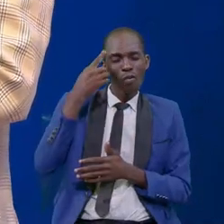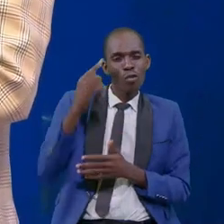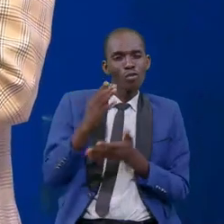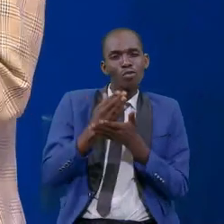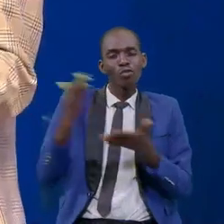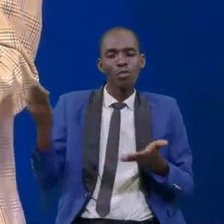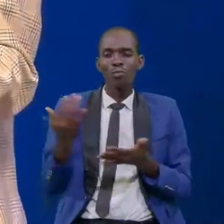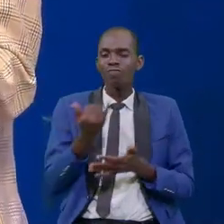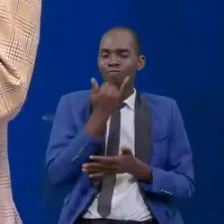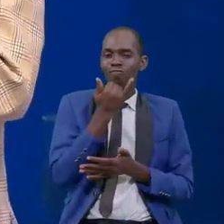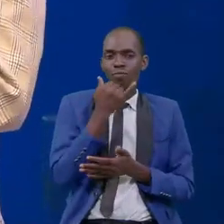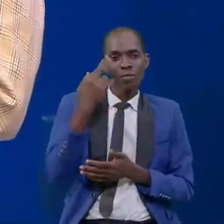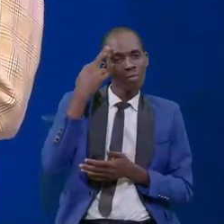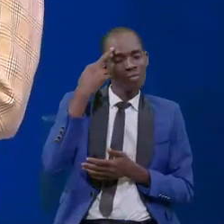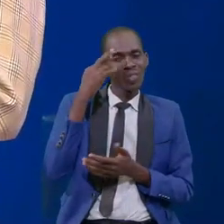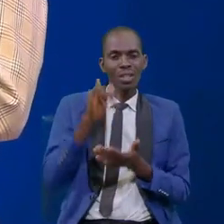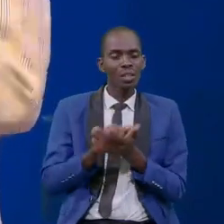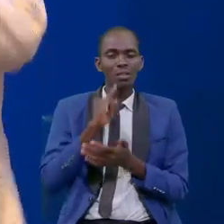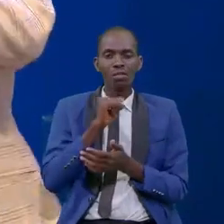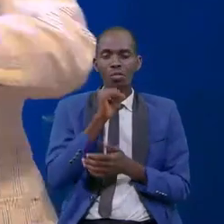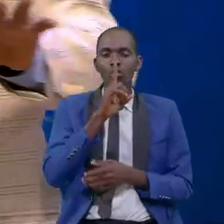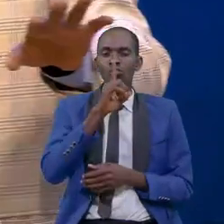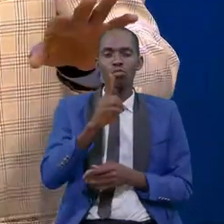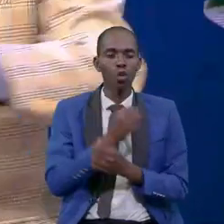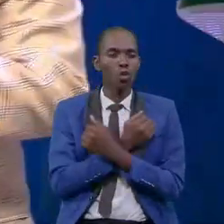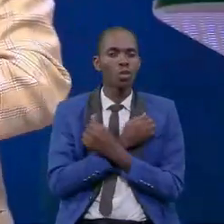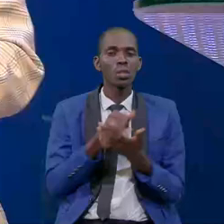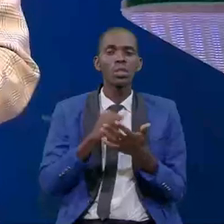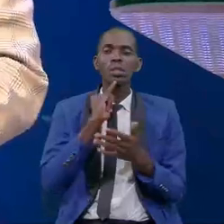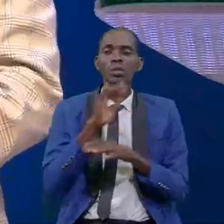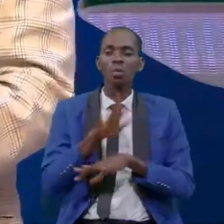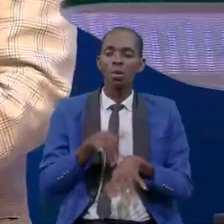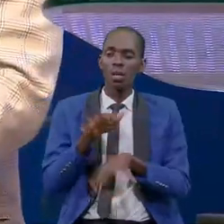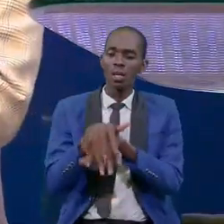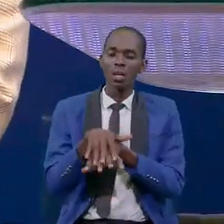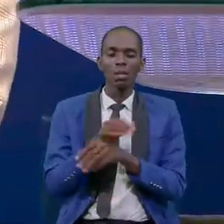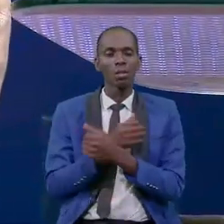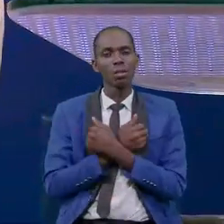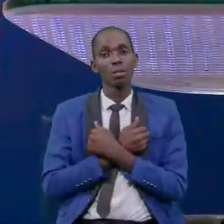n'est pas l'amour, c'est l'hypocrisie. Si vous aimez quelqu'un